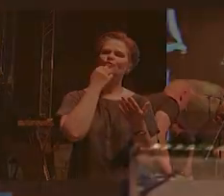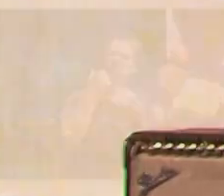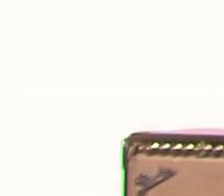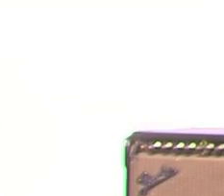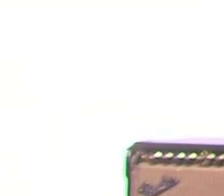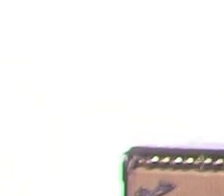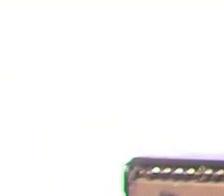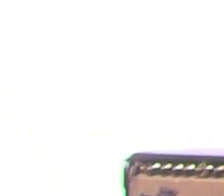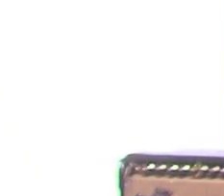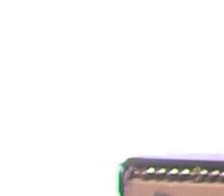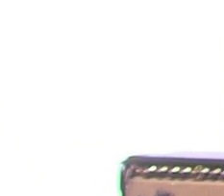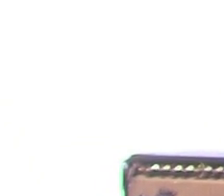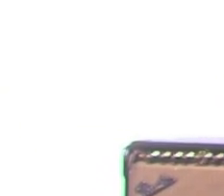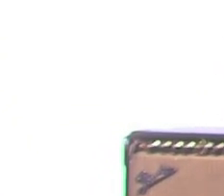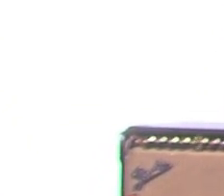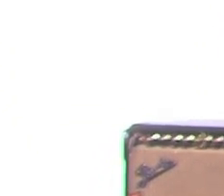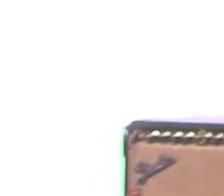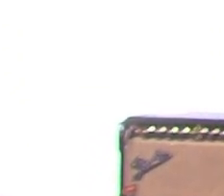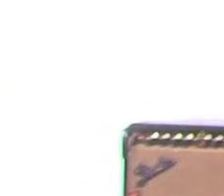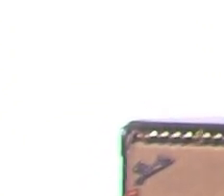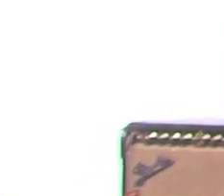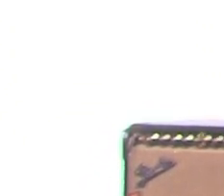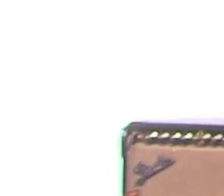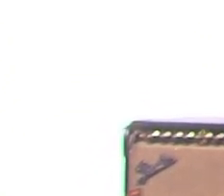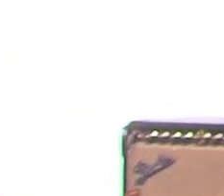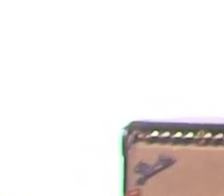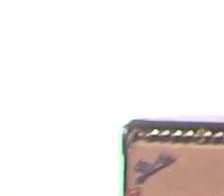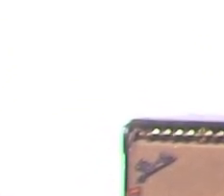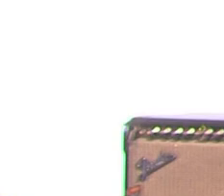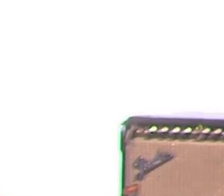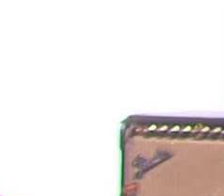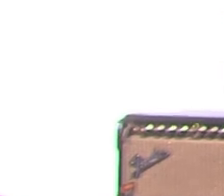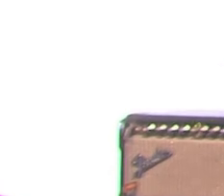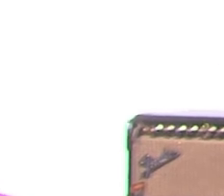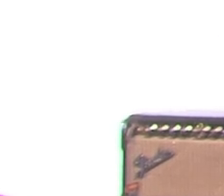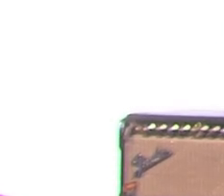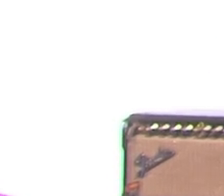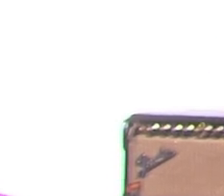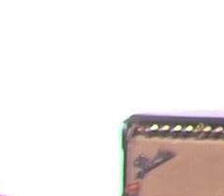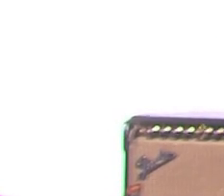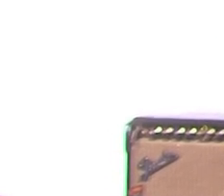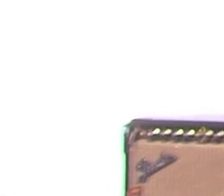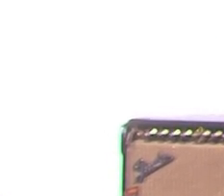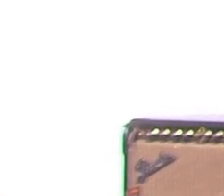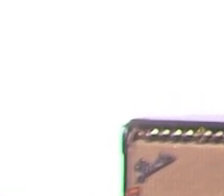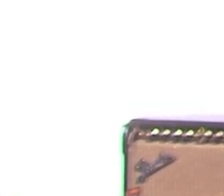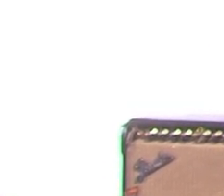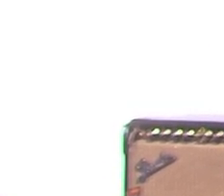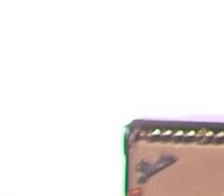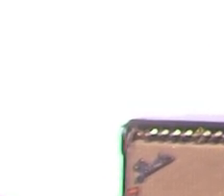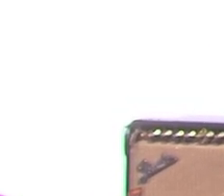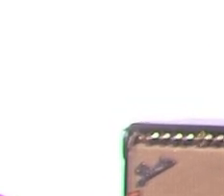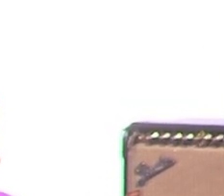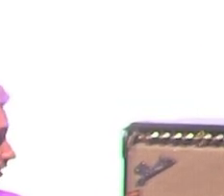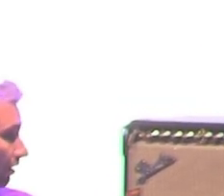Zukunft für eine Gesellschaft beziehen, in der wir selbstbestimmt und gemeinsam entscheiden, wie wir leben wollen. Wir haben entschieden, in Regionen zu gehen, aus denen wir